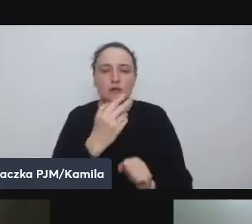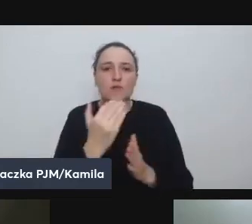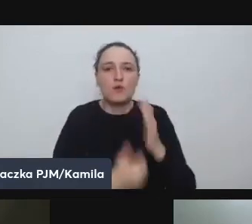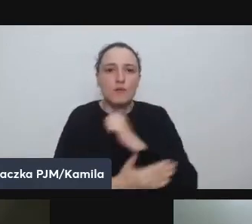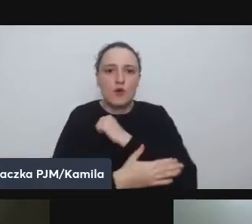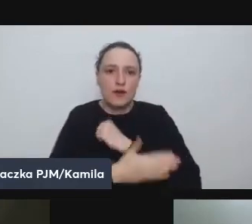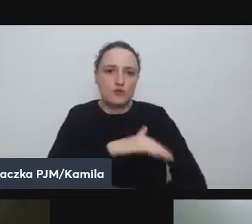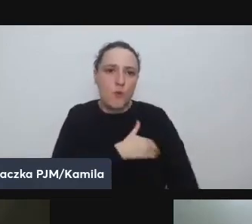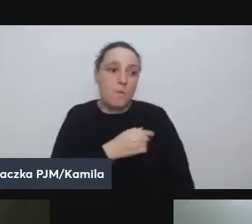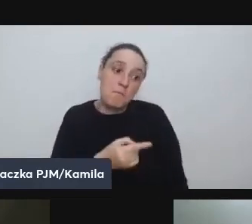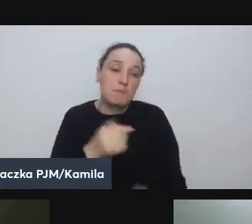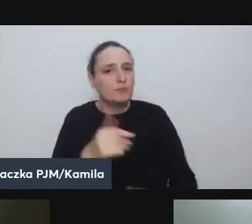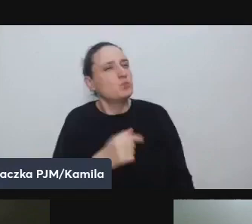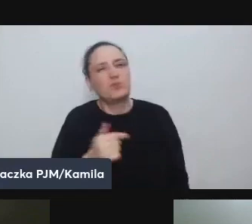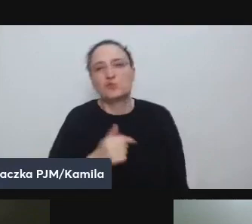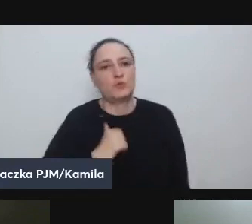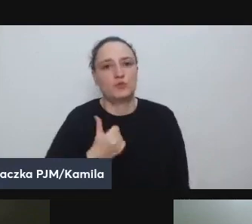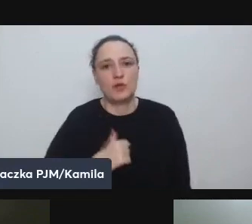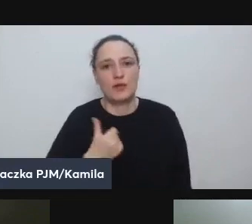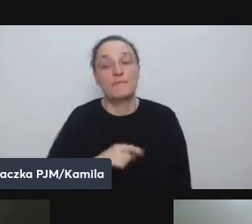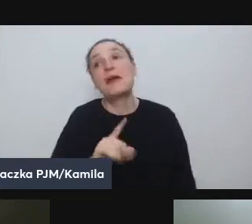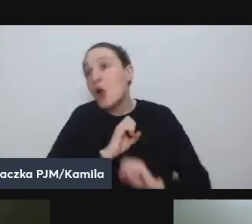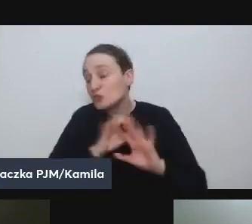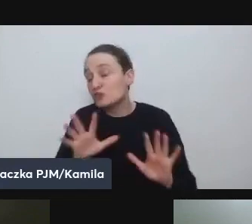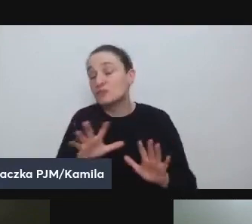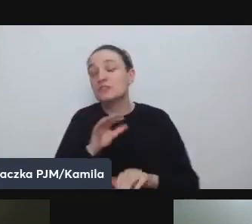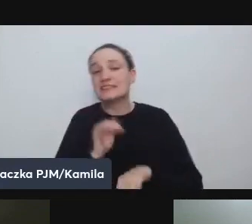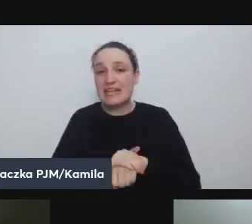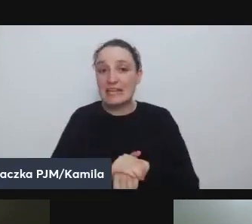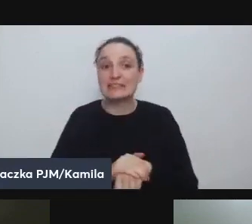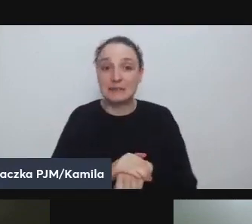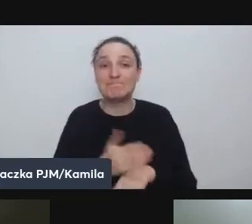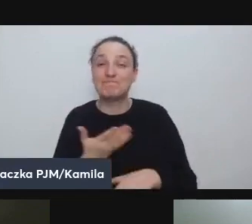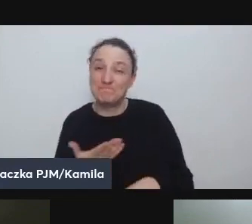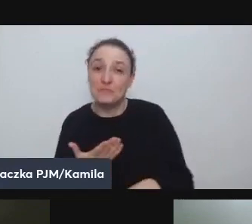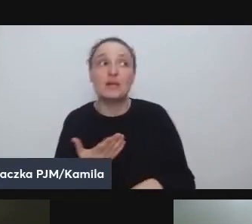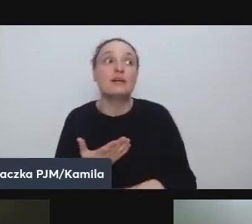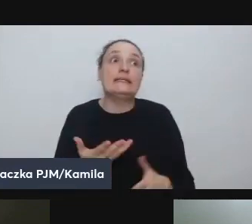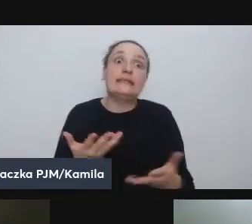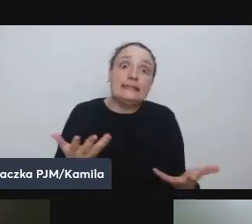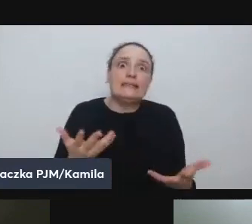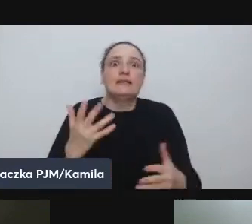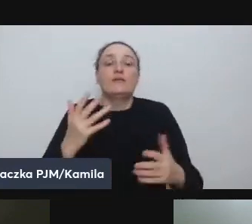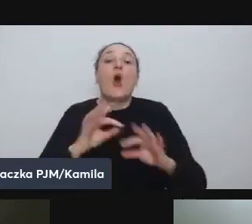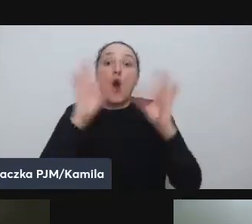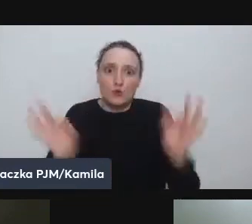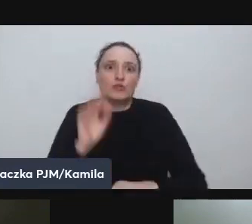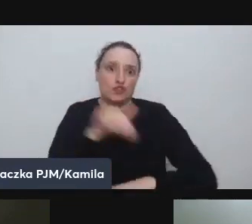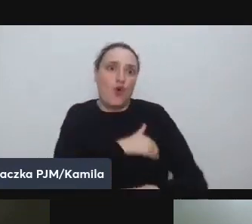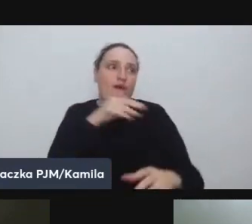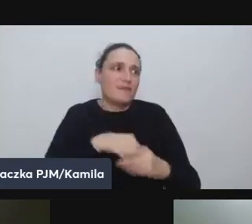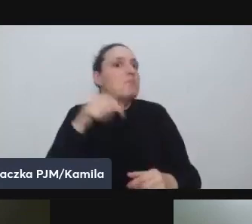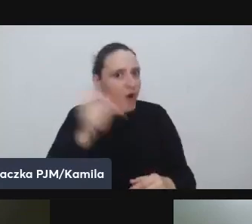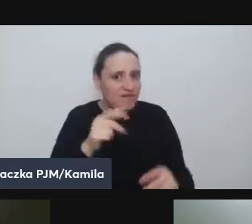no, trzeba tu poczekać, no ale oczywiście zgadzam się z tym, że gdzieś to w przestrzeni tej podstawy programowej ten cykl miesiączkowy musi